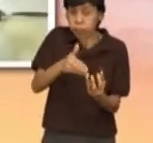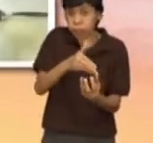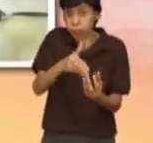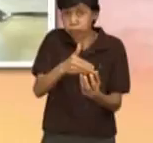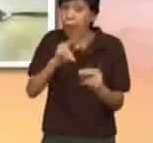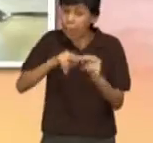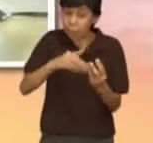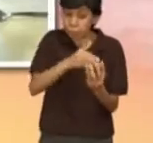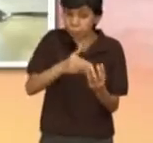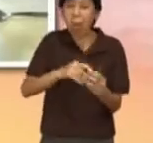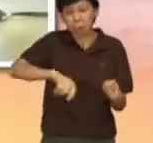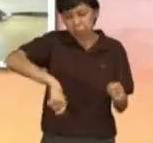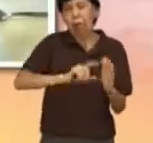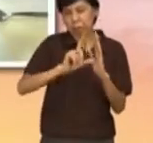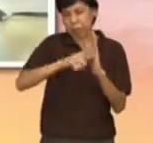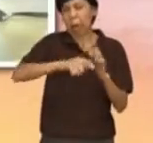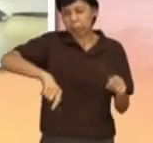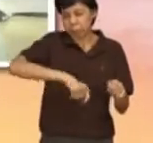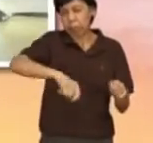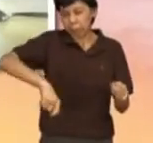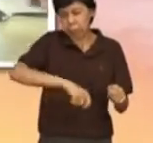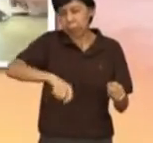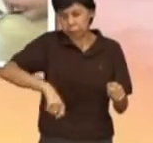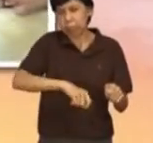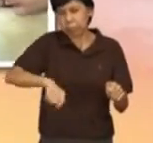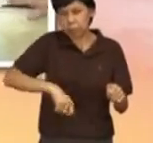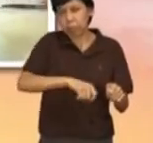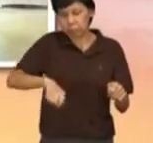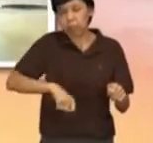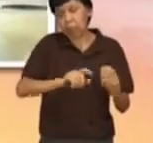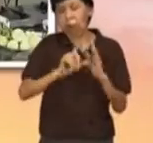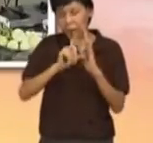คนนาน เริ่ม เมื่อยแล้วใช่ไหมมาเดี๋ยวครูคนฮะ